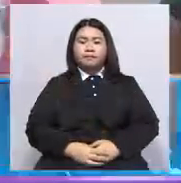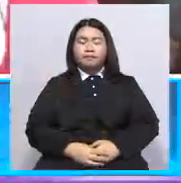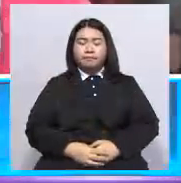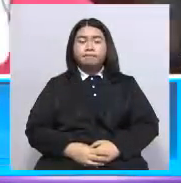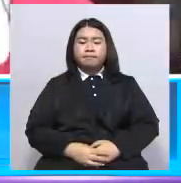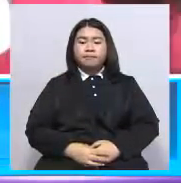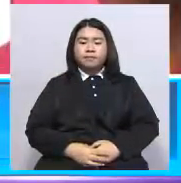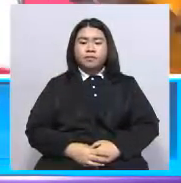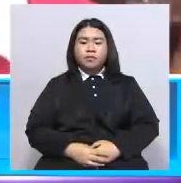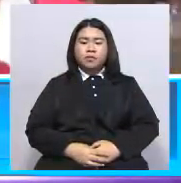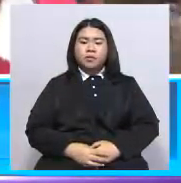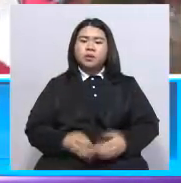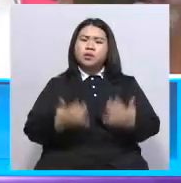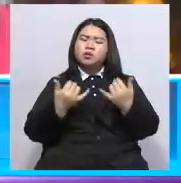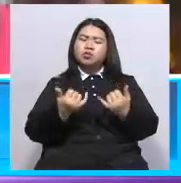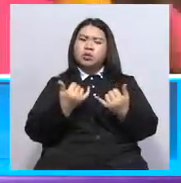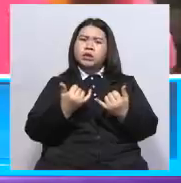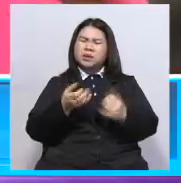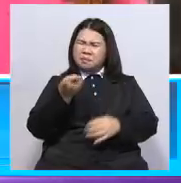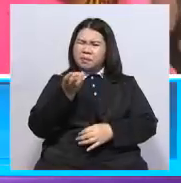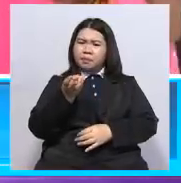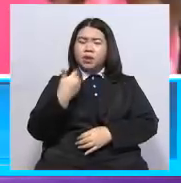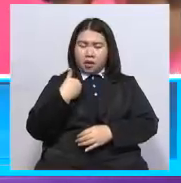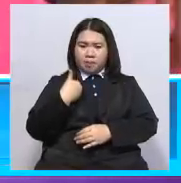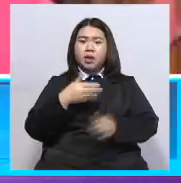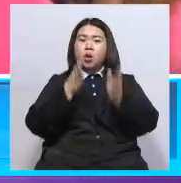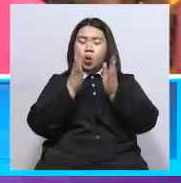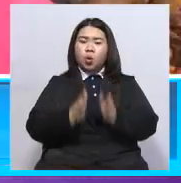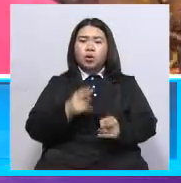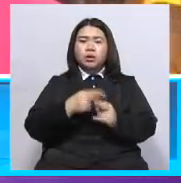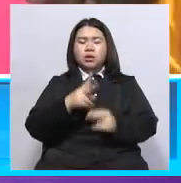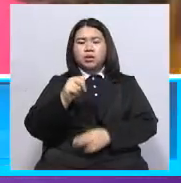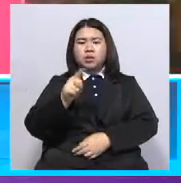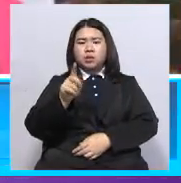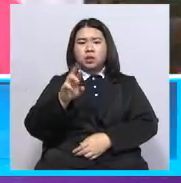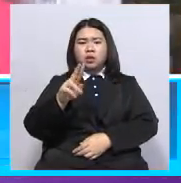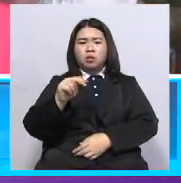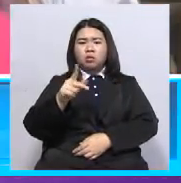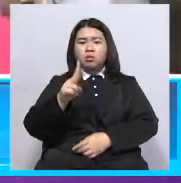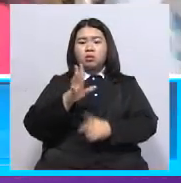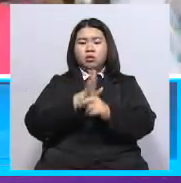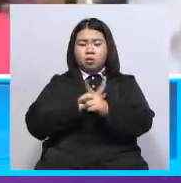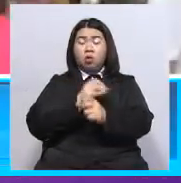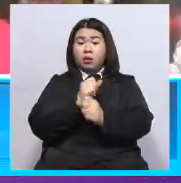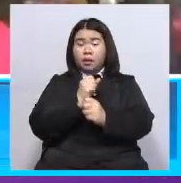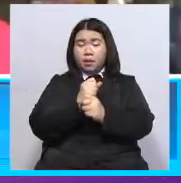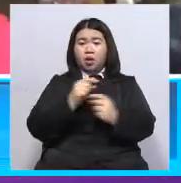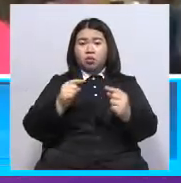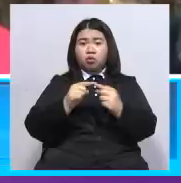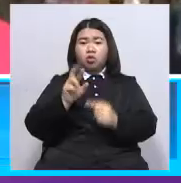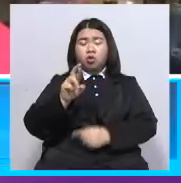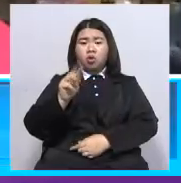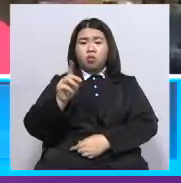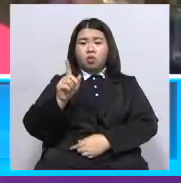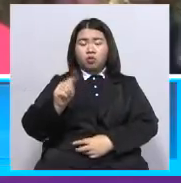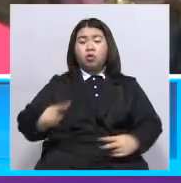ค่ะก็ตอนนี้นะคะเมื่อสักครู่นี้ค่ะก็มีเป็นท่านณรงค์อ่อนสะอาดนะคะที่ทางด้านท่านรัฐมนตรีว่าการกระทรว